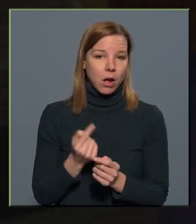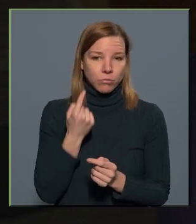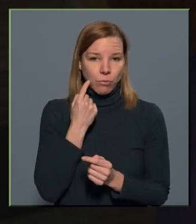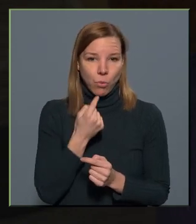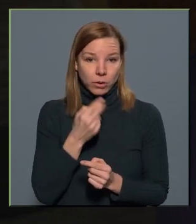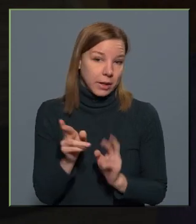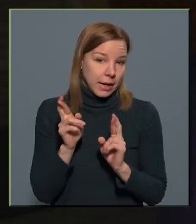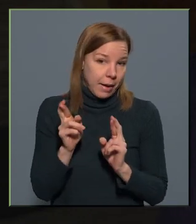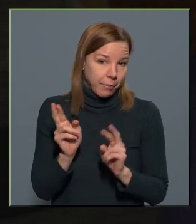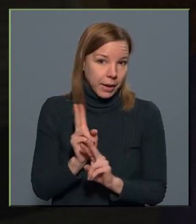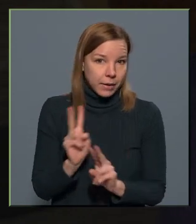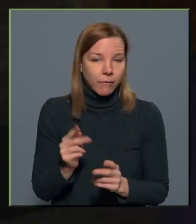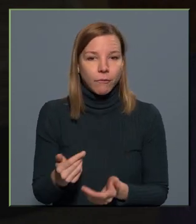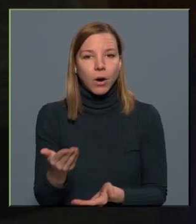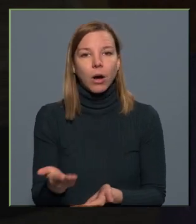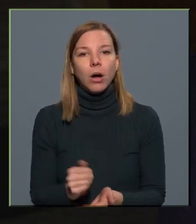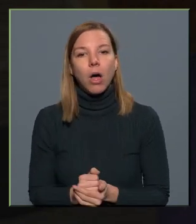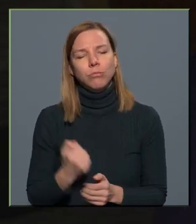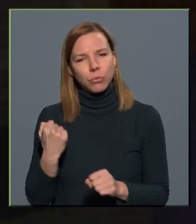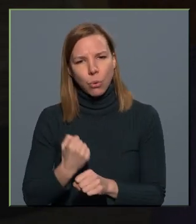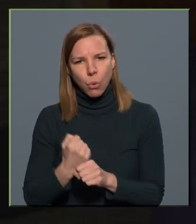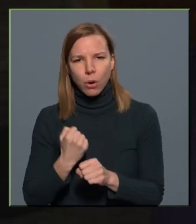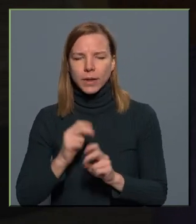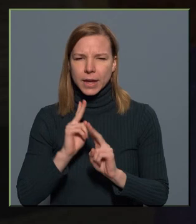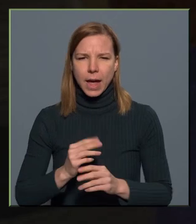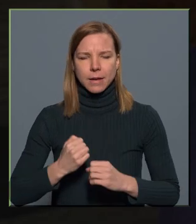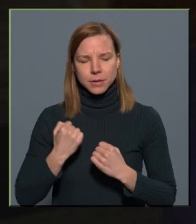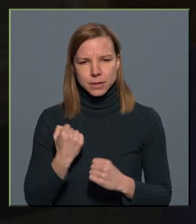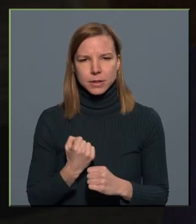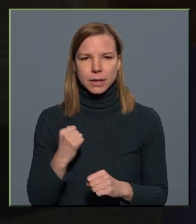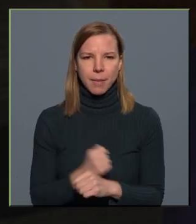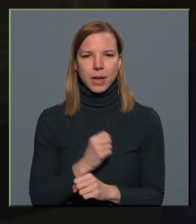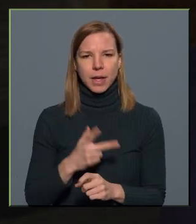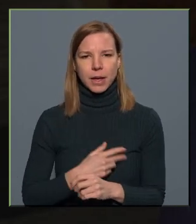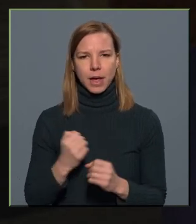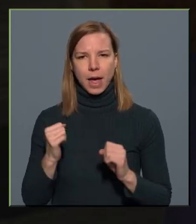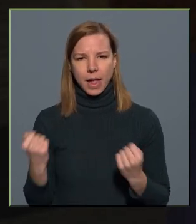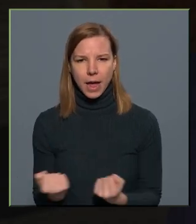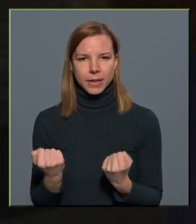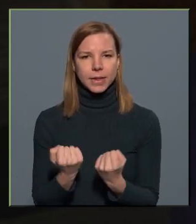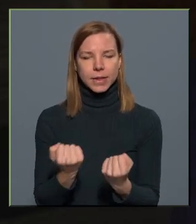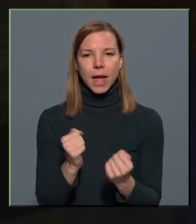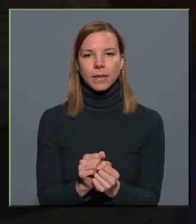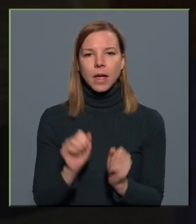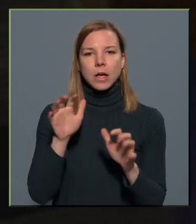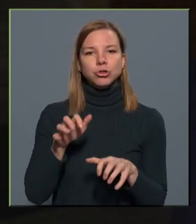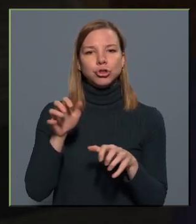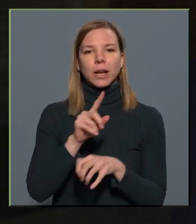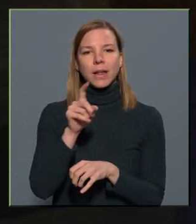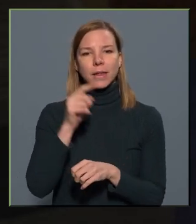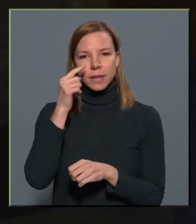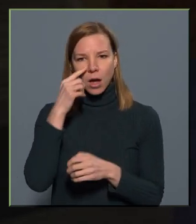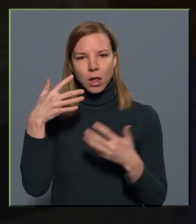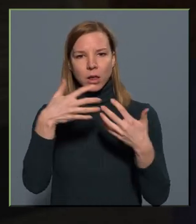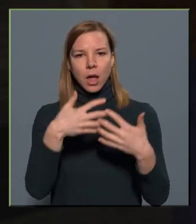remény az megvan, dolgozni kell, nagyon keményen kell dolgozni. Sárkány Zalán kint Amerikában Michael